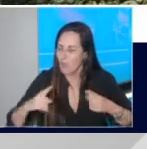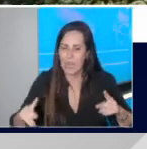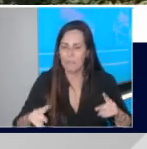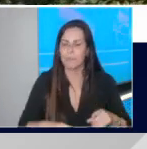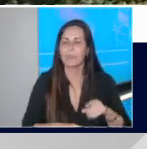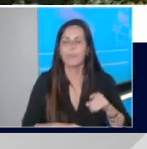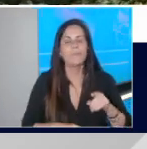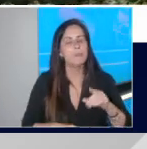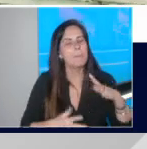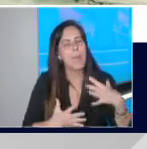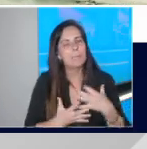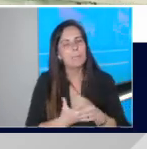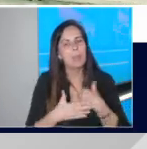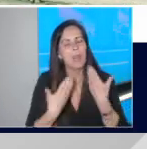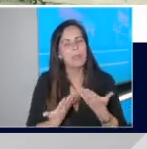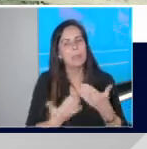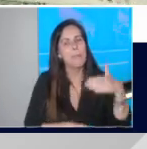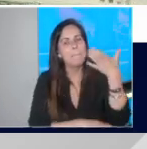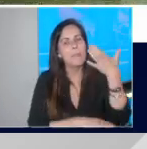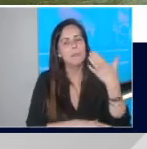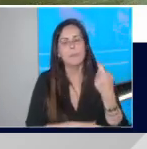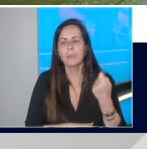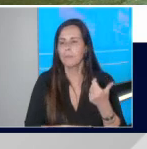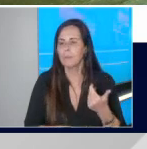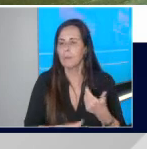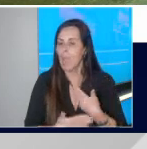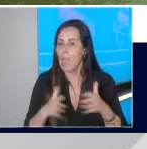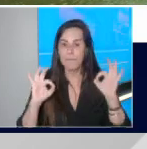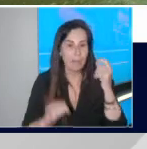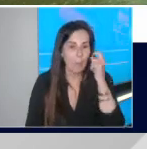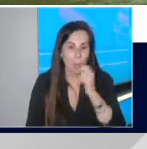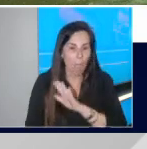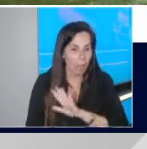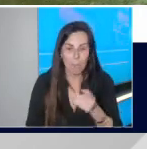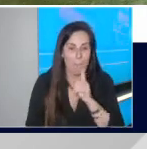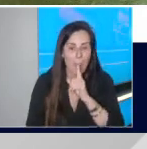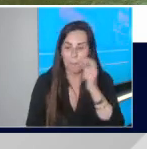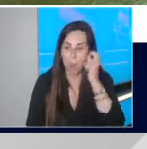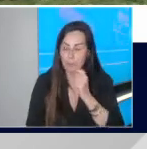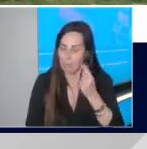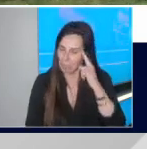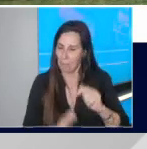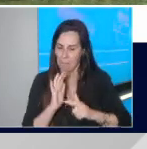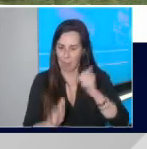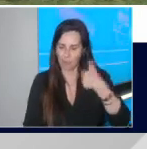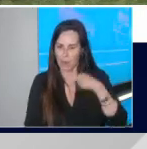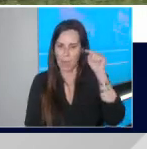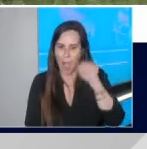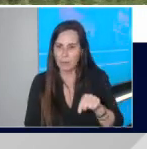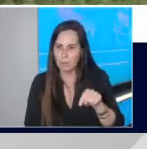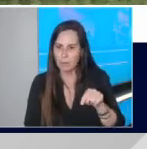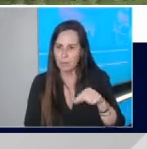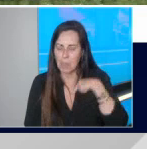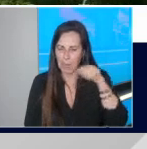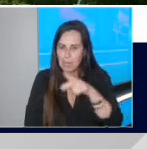שונים, היא מצליחה ליצור שם מדינה כמעט עם אפס פשיעה. כמעט עם אפס פשיעה. אני זוכר פעם ראשונה שאני הגעתי לסינגפור, עברתי